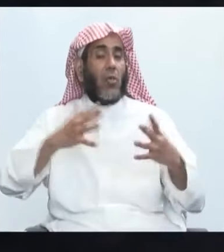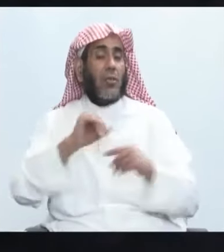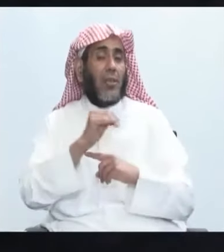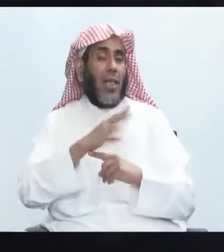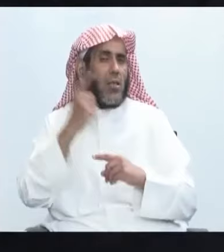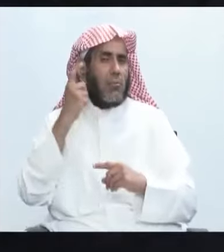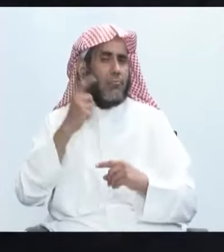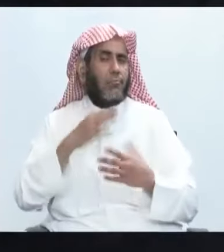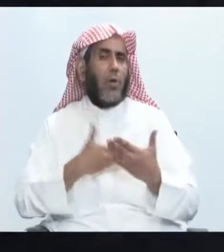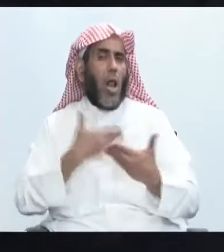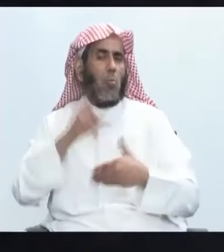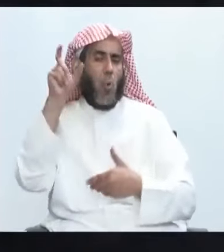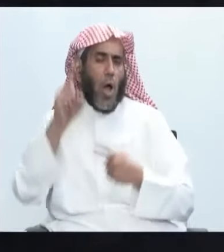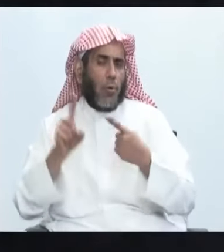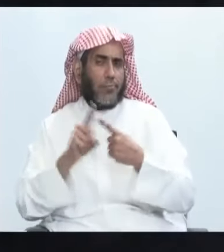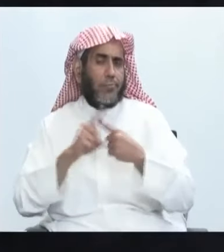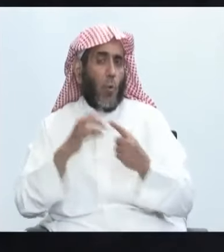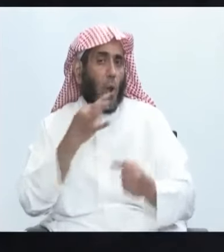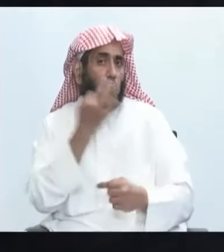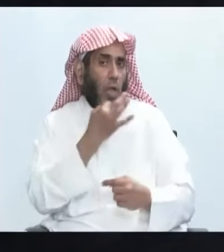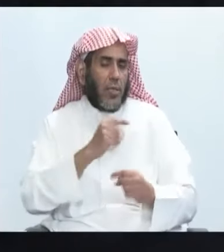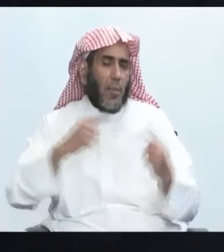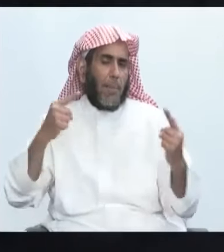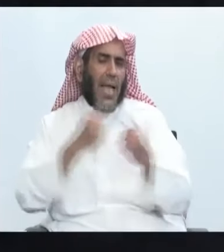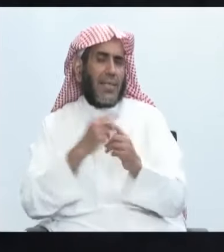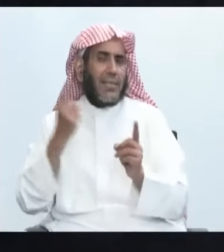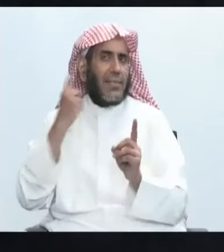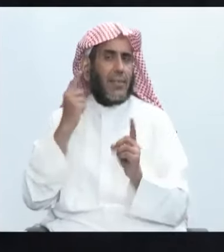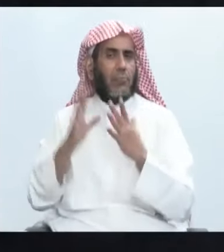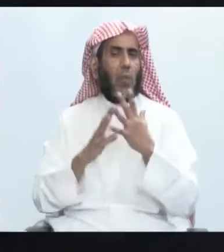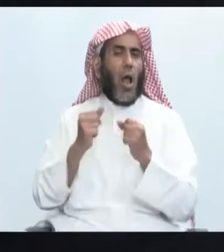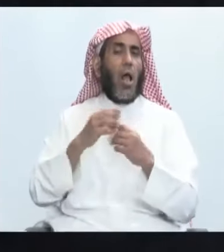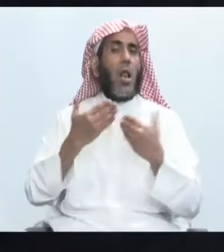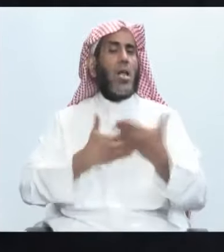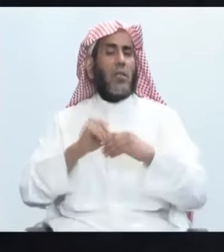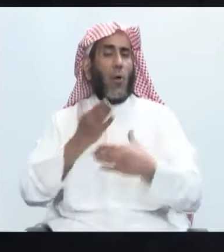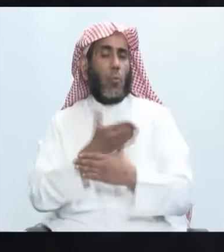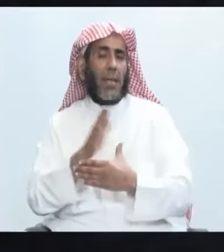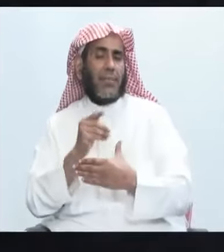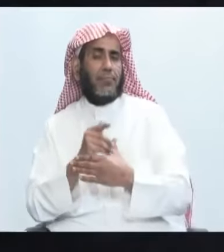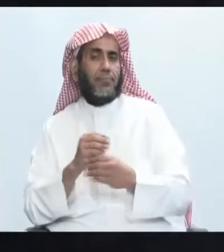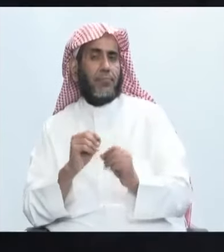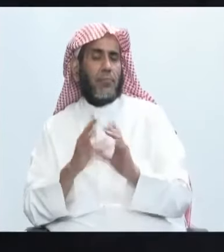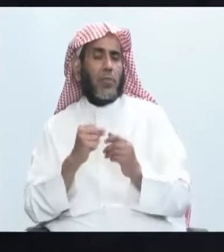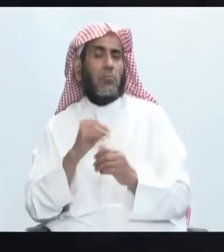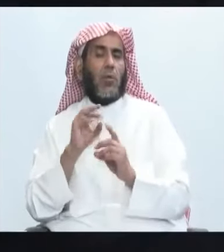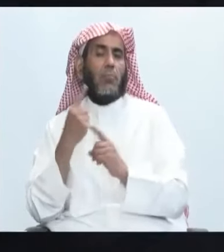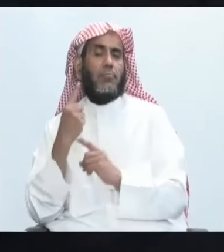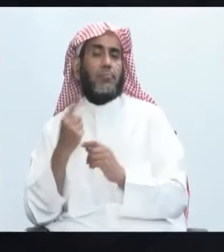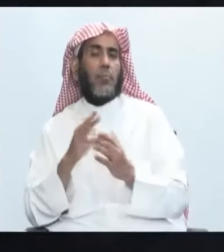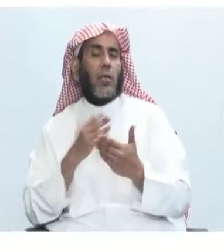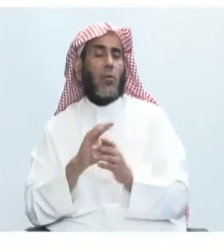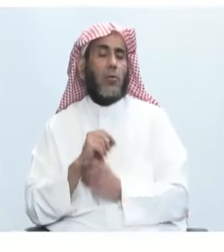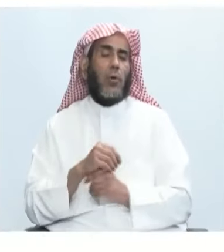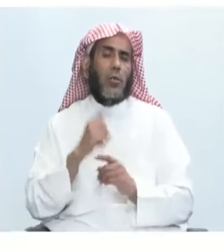مثلا المحاور او المتحدث بعكس المتلقي وهنا التفاوض تكون بين على جانب واحد قد تكون